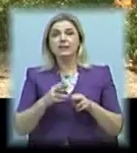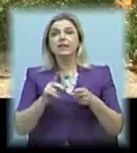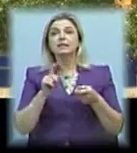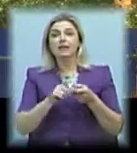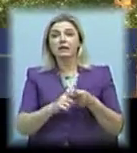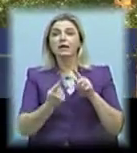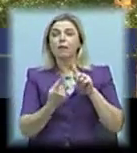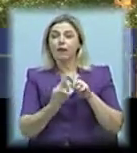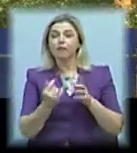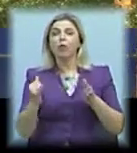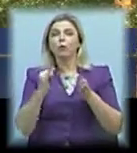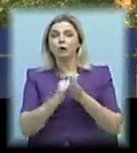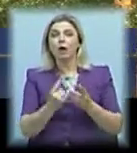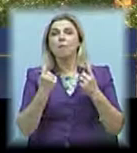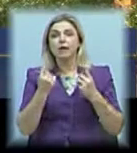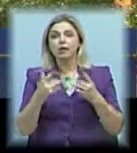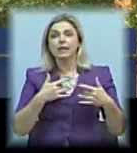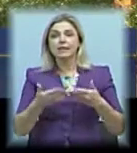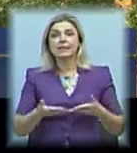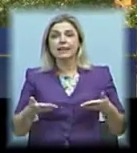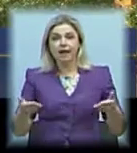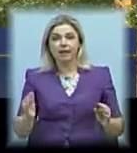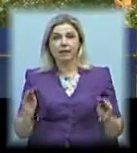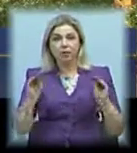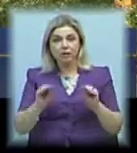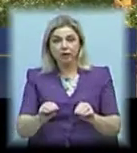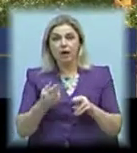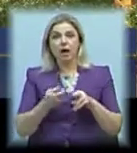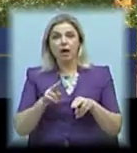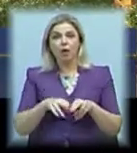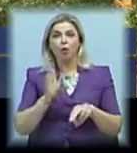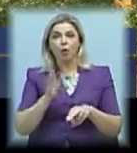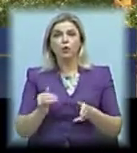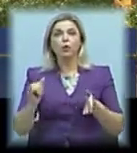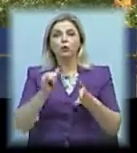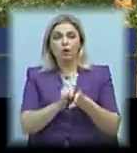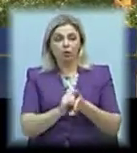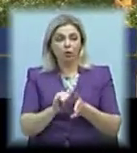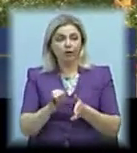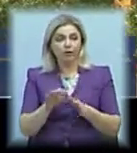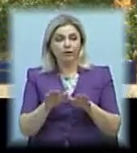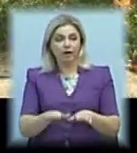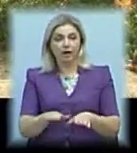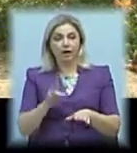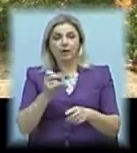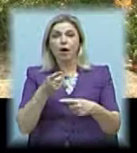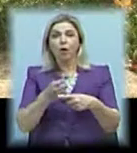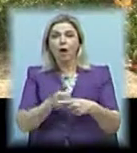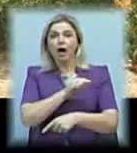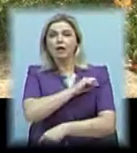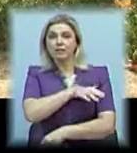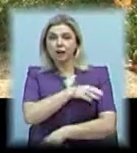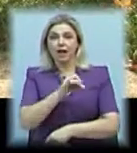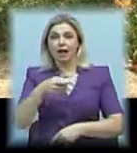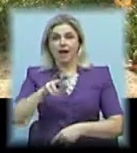з встановленням великої сцени, яка буде встановлена на ріг вулиці Адміральської і